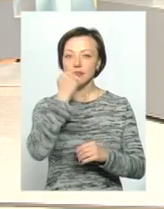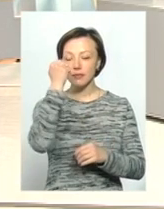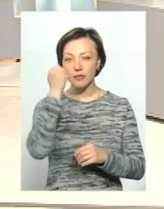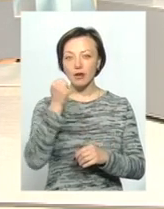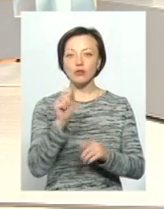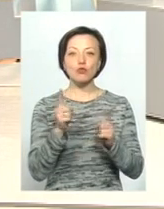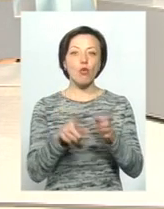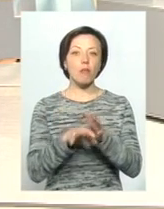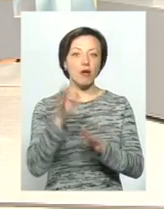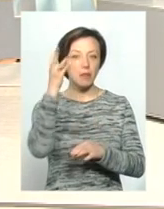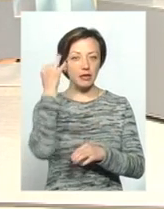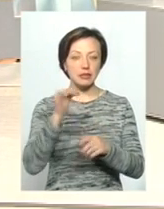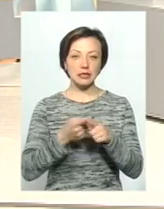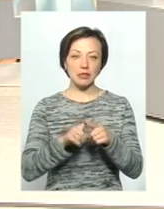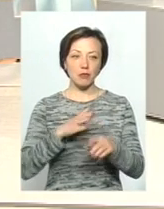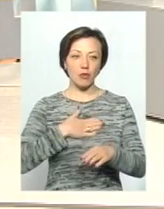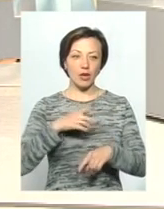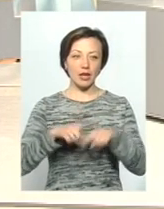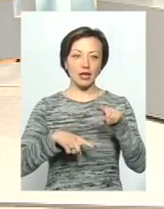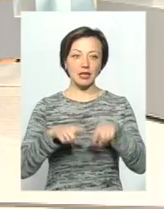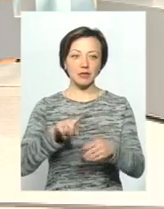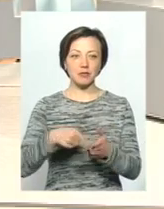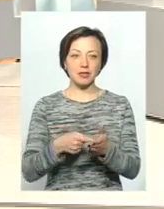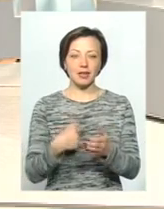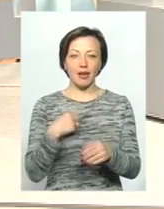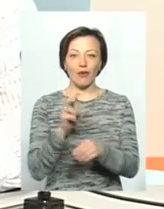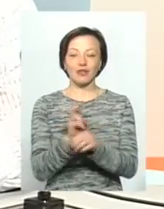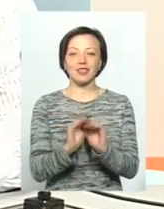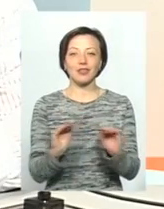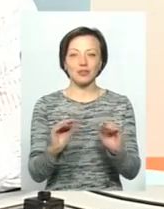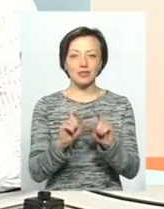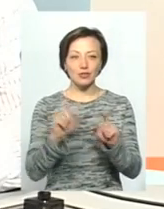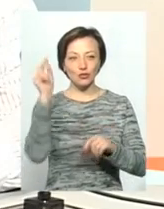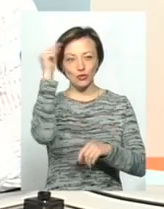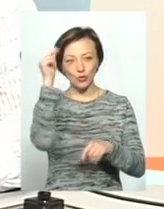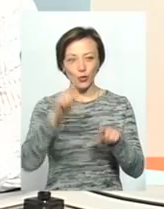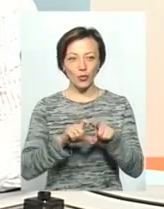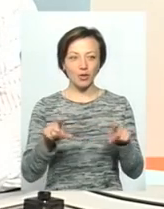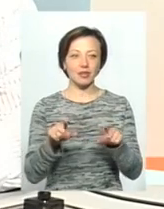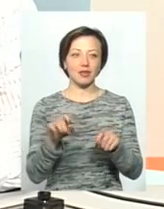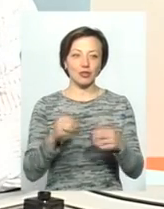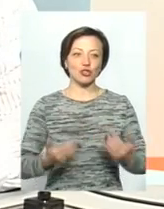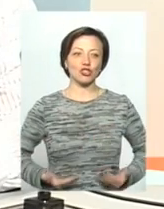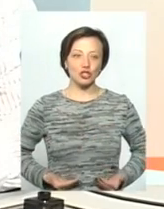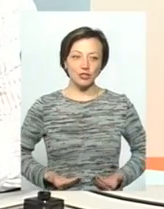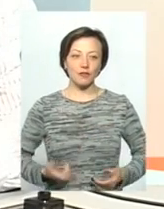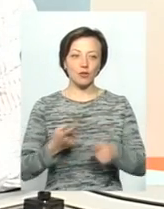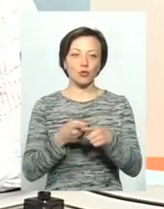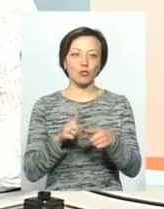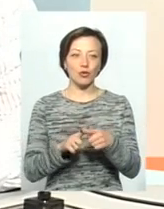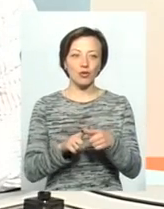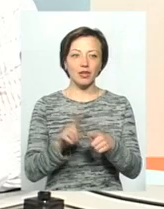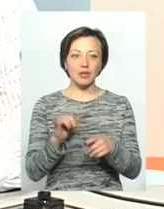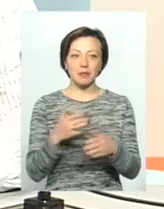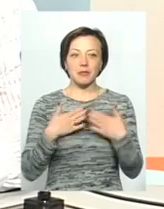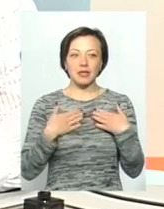саме Хмельницький? Тому що це моє рідне місто. Я тут ходив в дитячий садочок, тут навчався в школі, і я тут жив, тому і